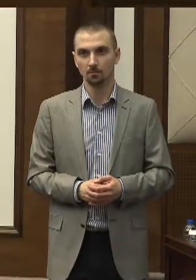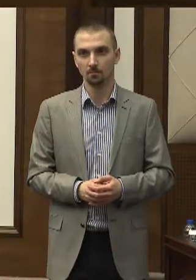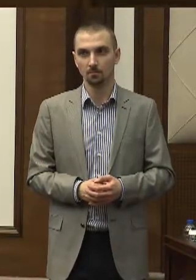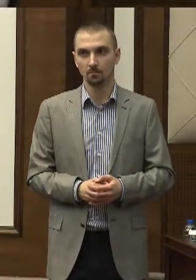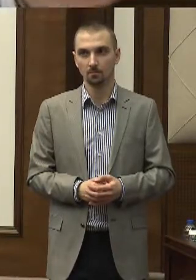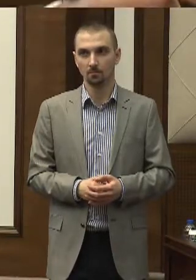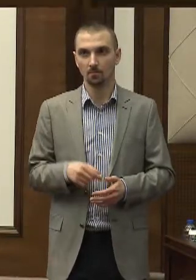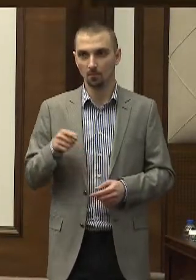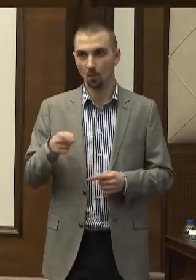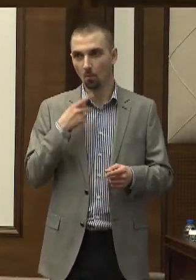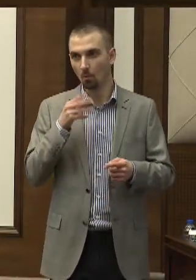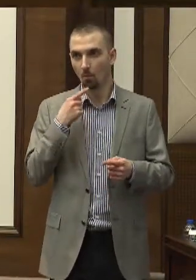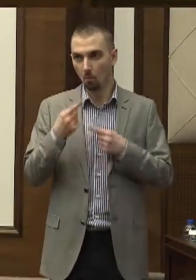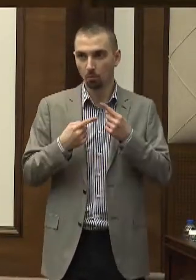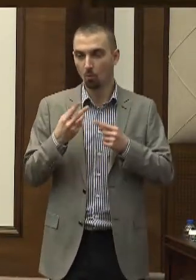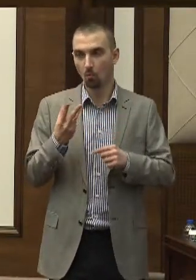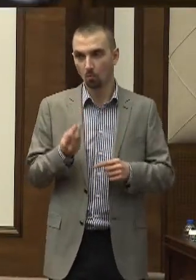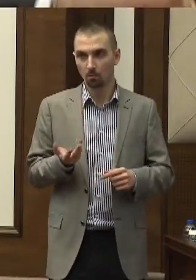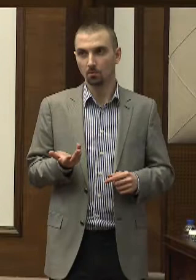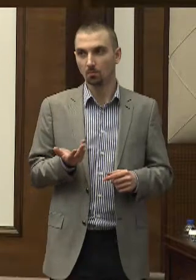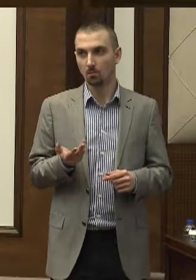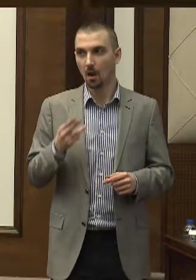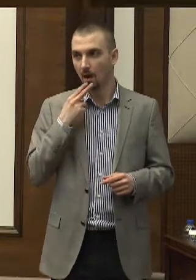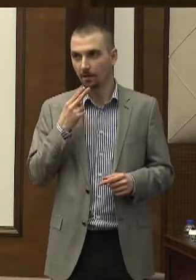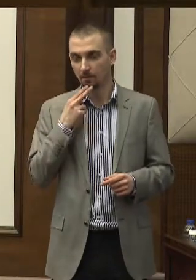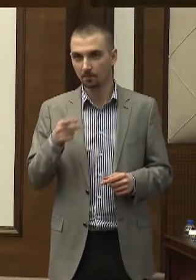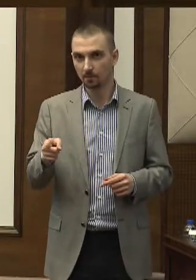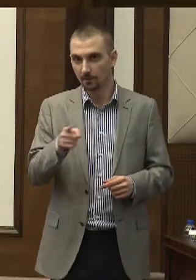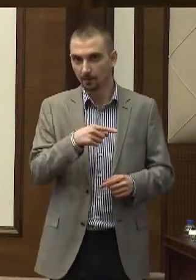sokaktan. Sonra burada bu kadar adam, bu kadar kadın,